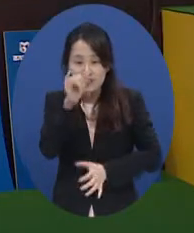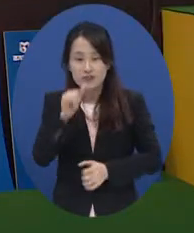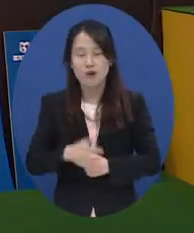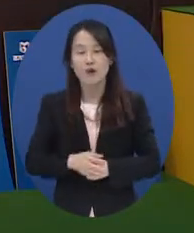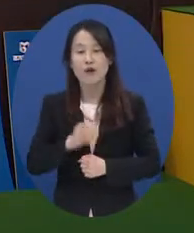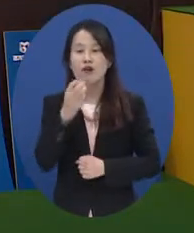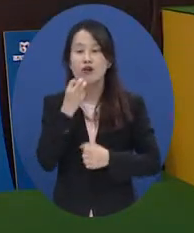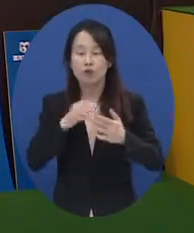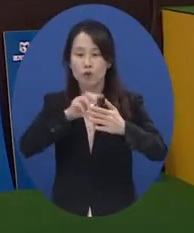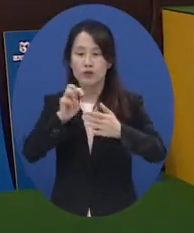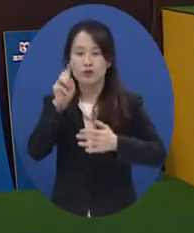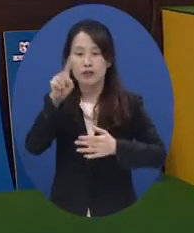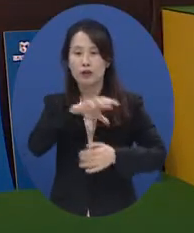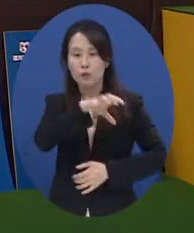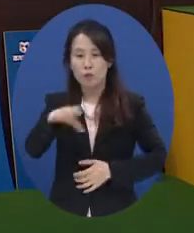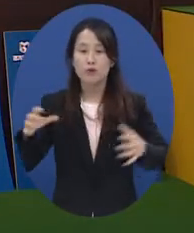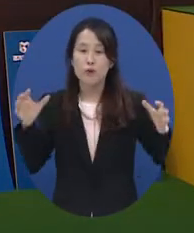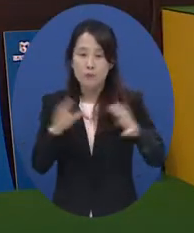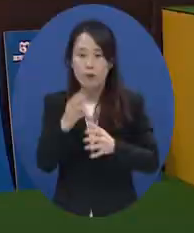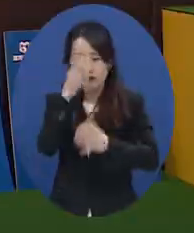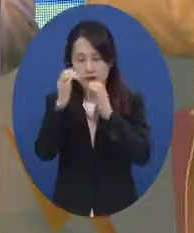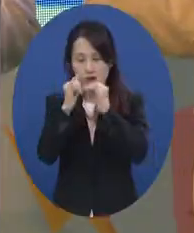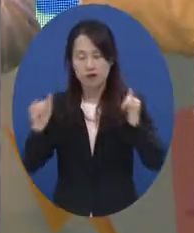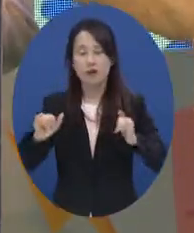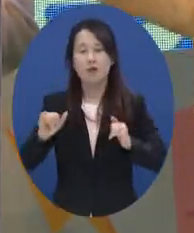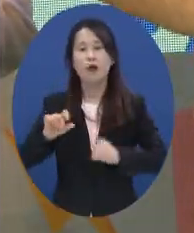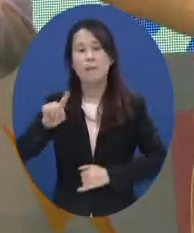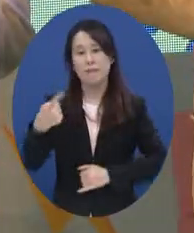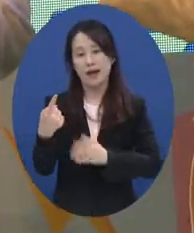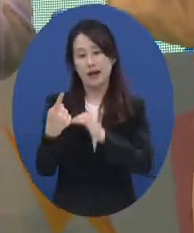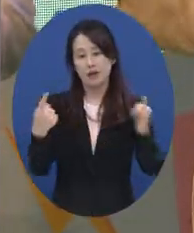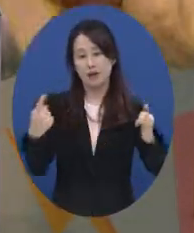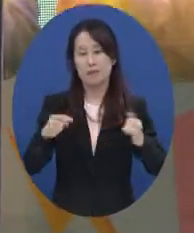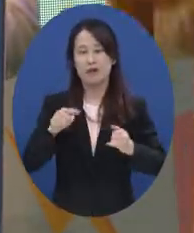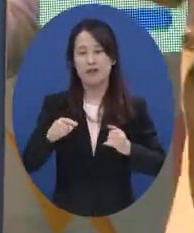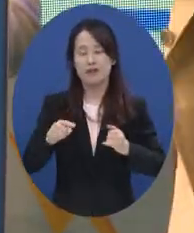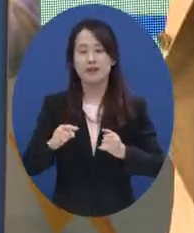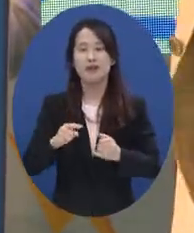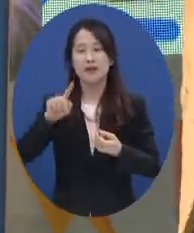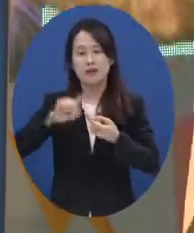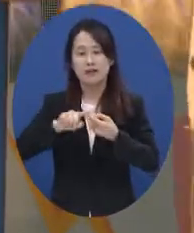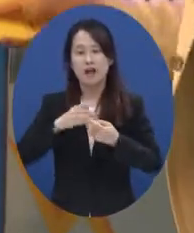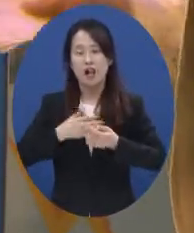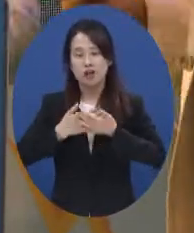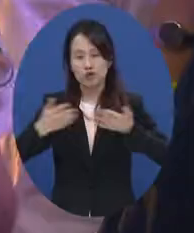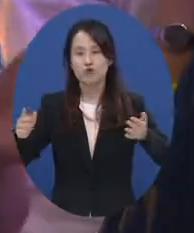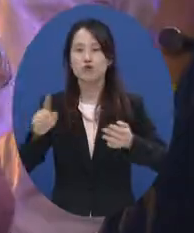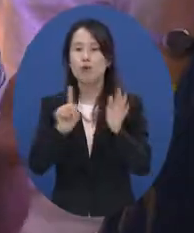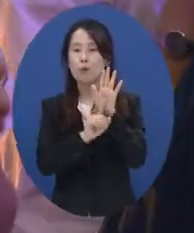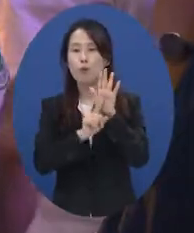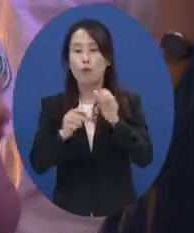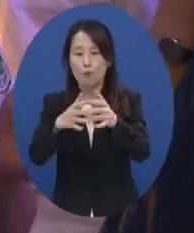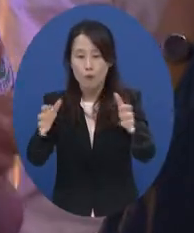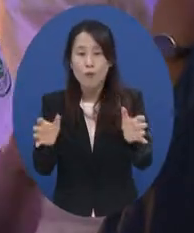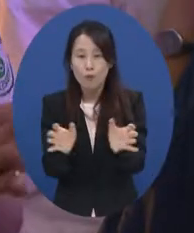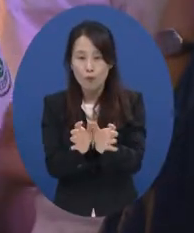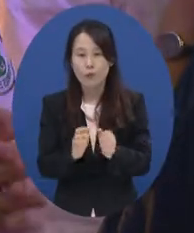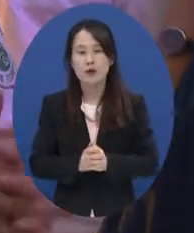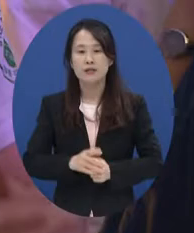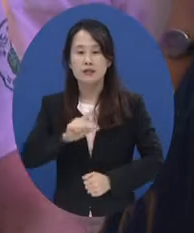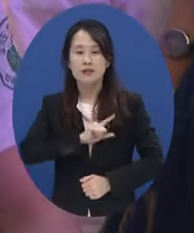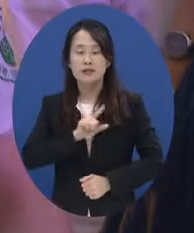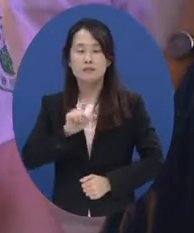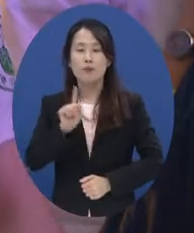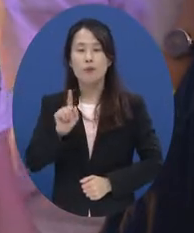31개 시군에서 모인 청년 기본소득 대상자 100여 명으로 청년 기본소득을 알리는 홍보 서포터즈입니다. 일명